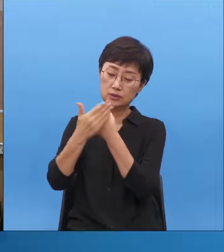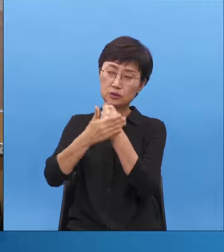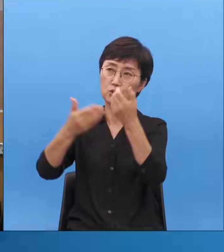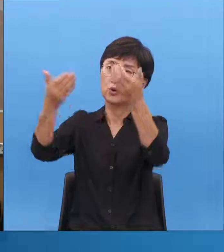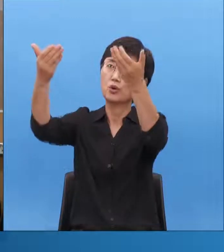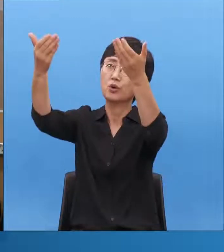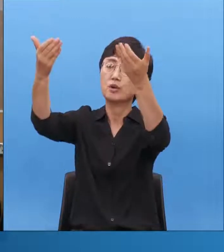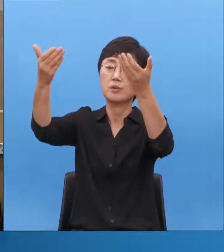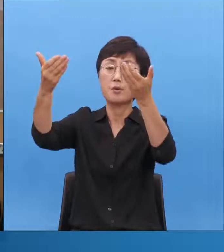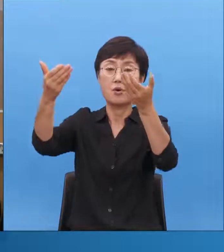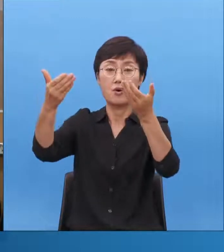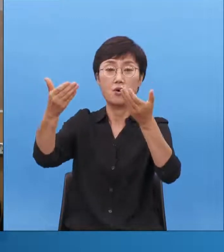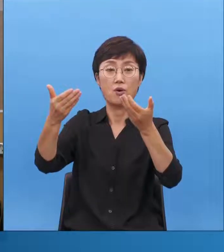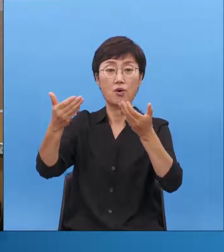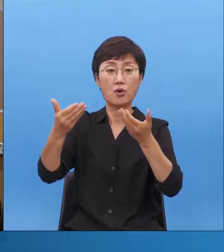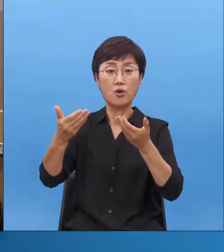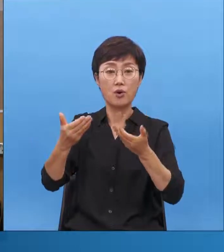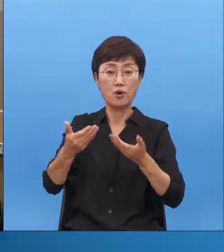은총이고